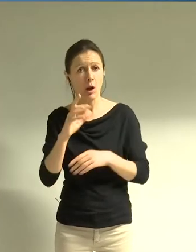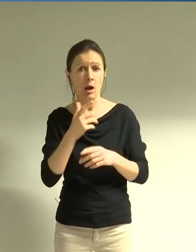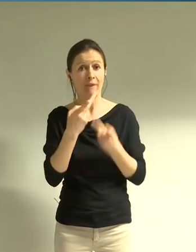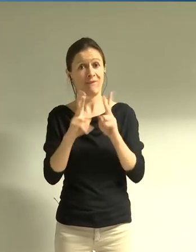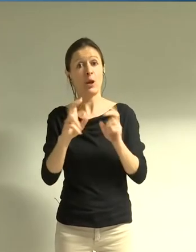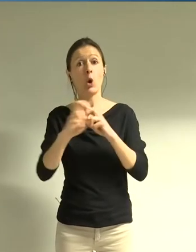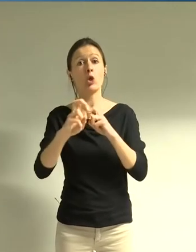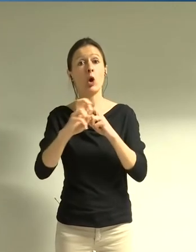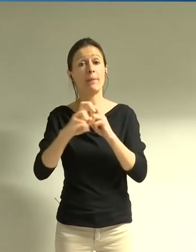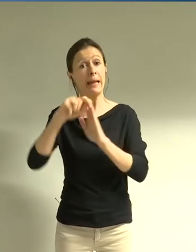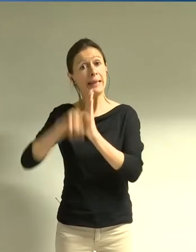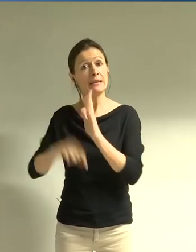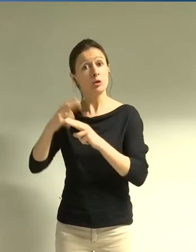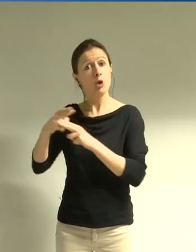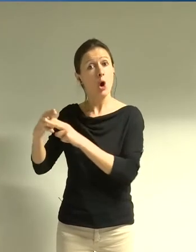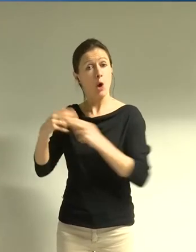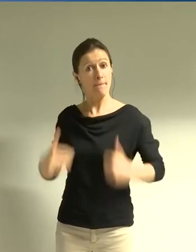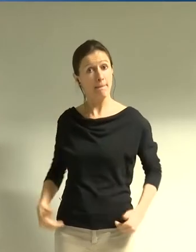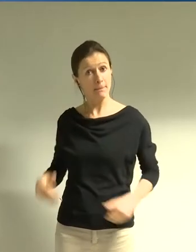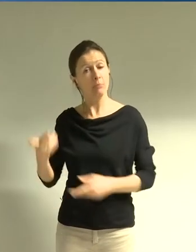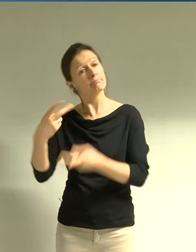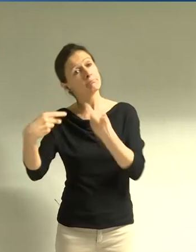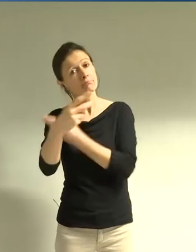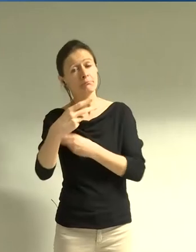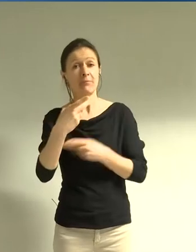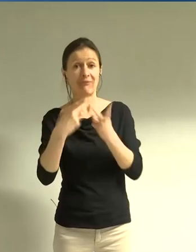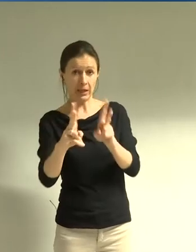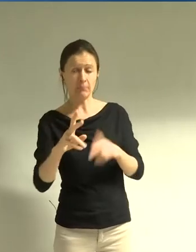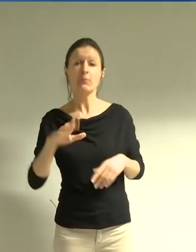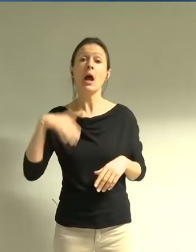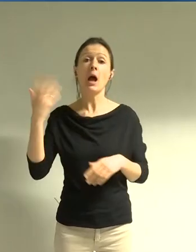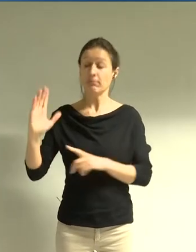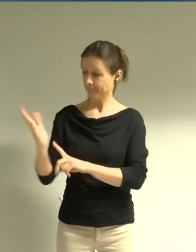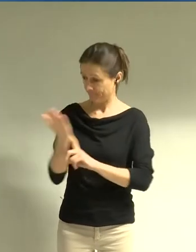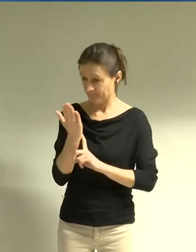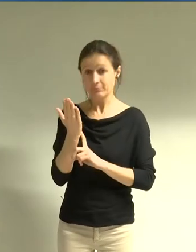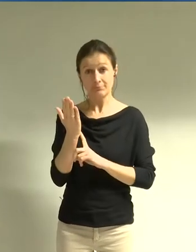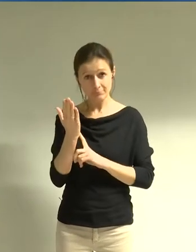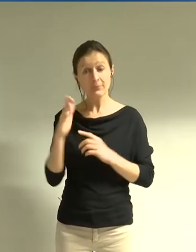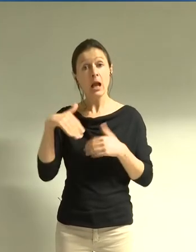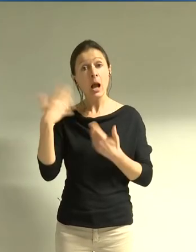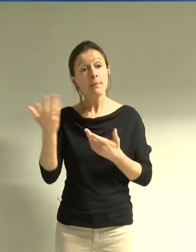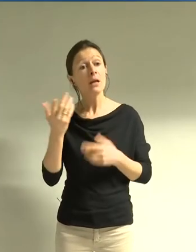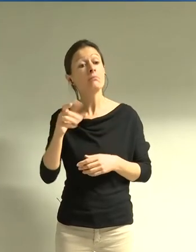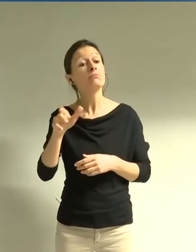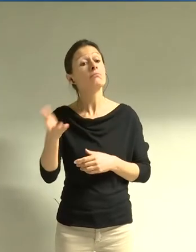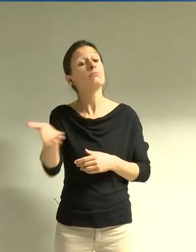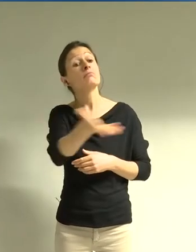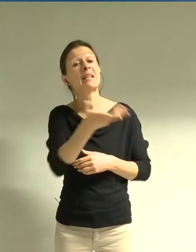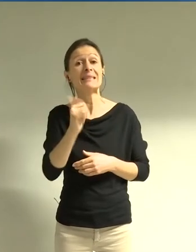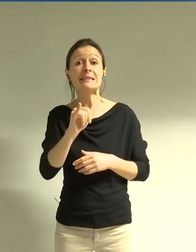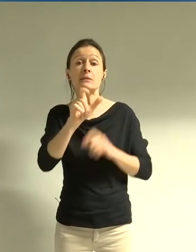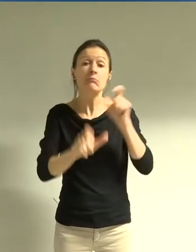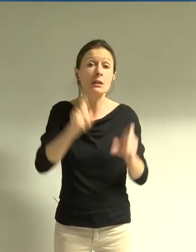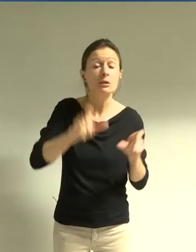liste pourrait être transmise par la ville au grenot dans la ville de grenoble aux habitants habitante qui en font la